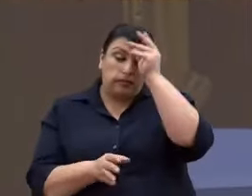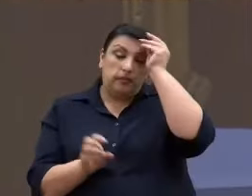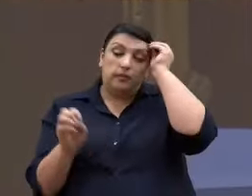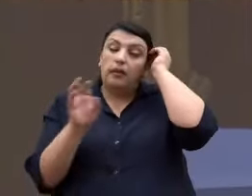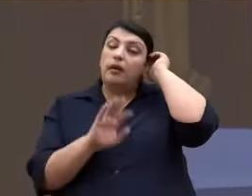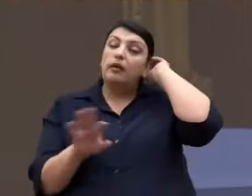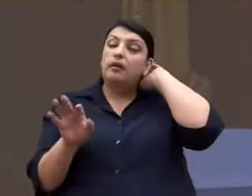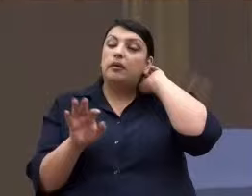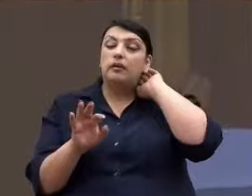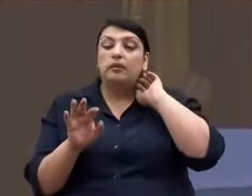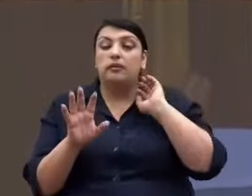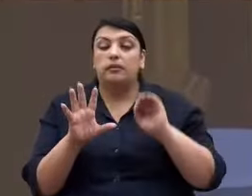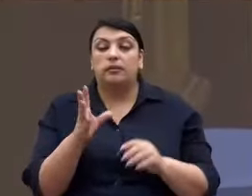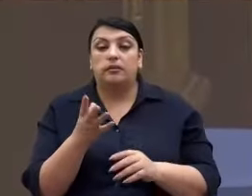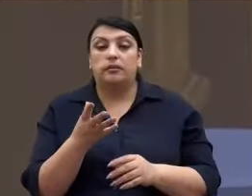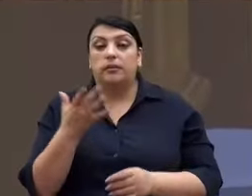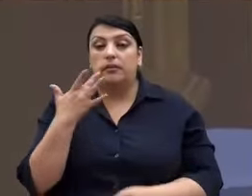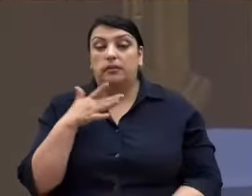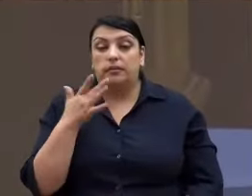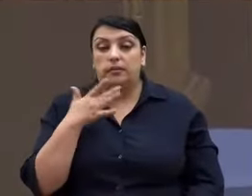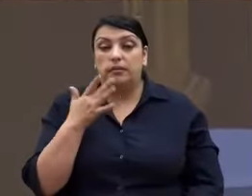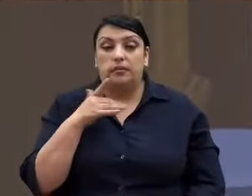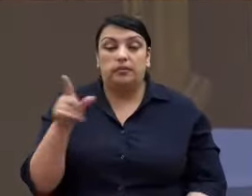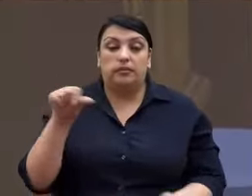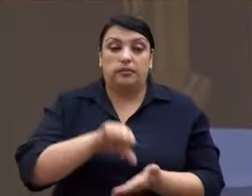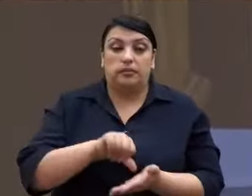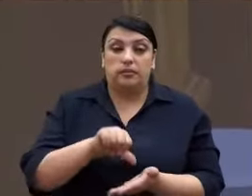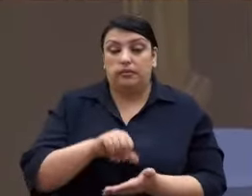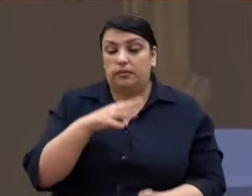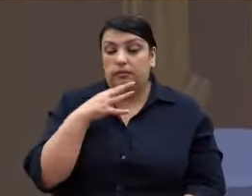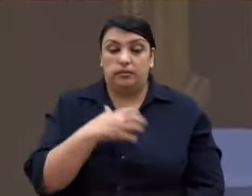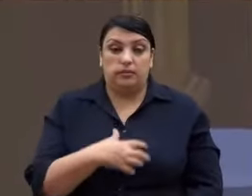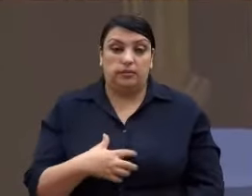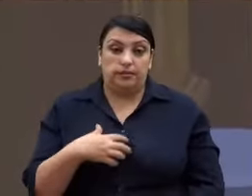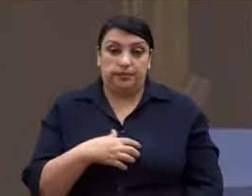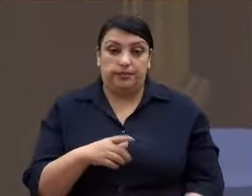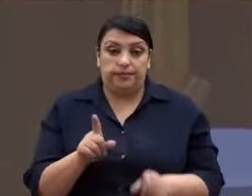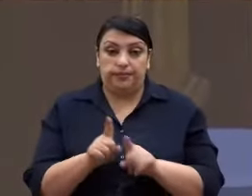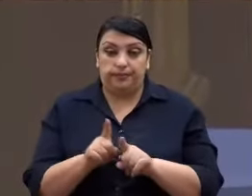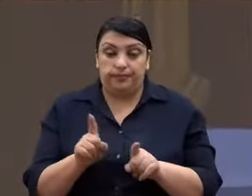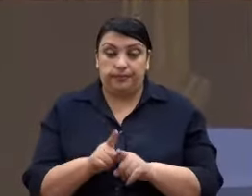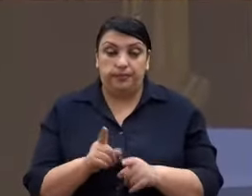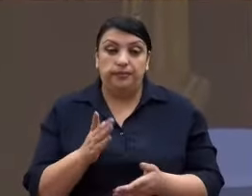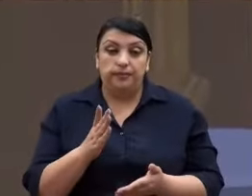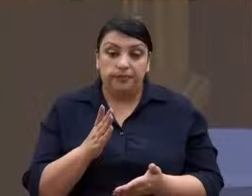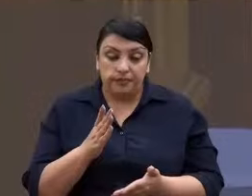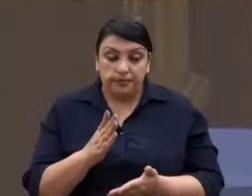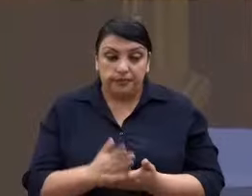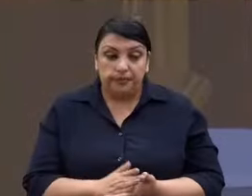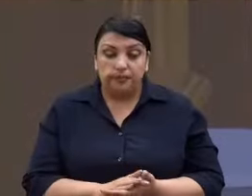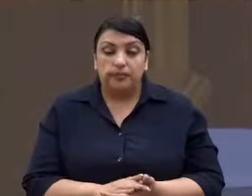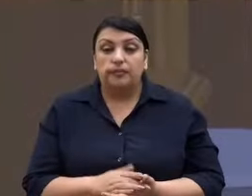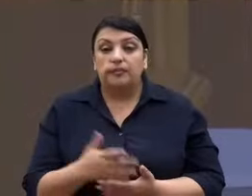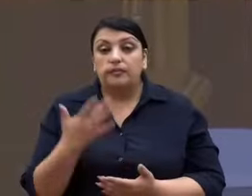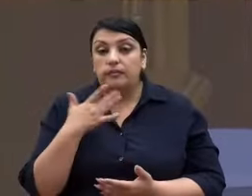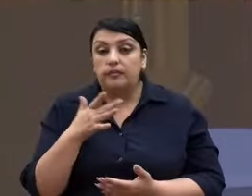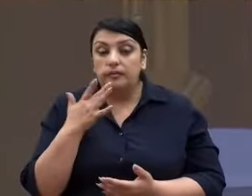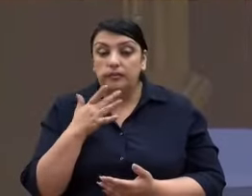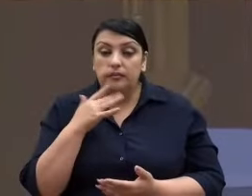շատ կարևոր է նաև Միացյալ Նահանգների դերը, և ես կարծում եմ այդ գիտակցումը այս դալիճում նույնպես կա, և Միացյալ